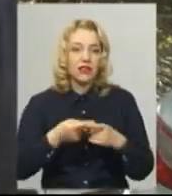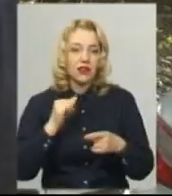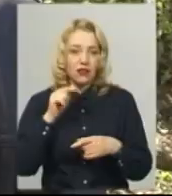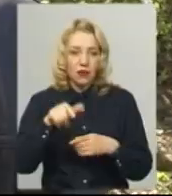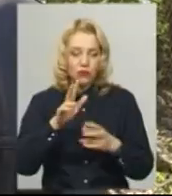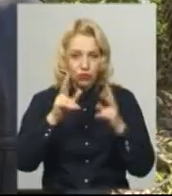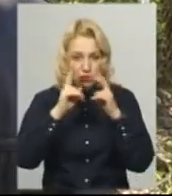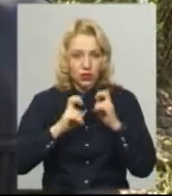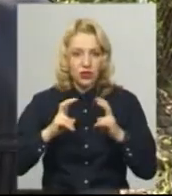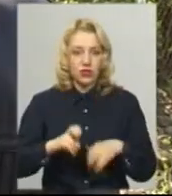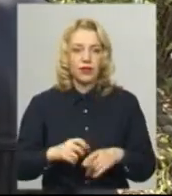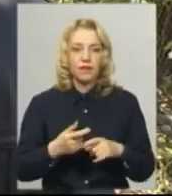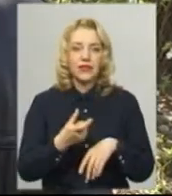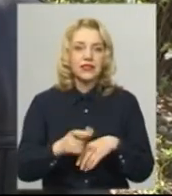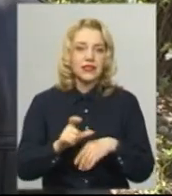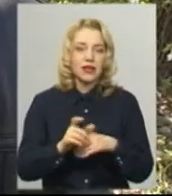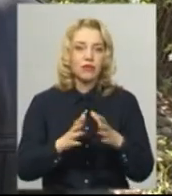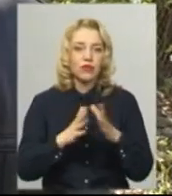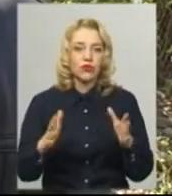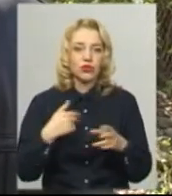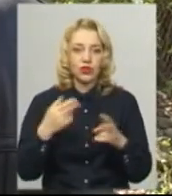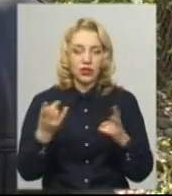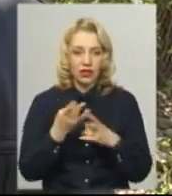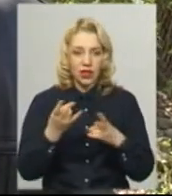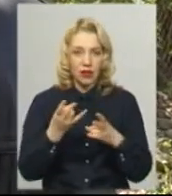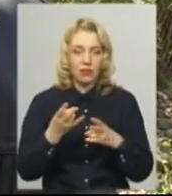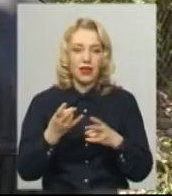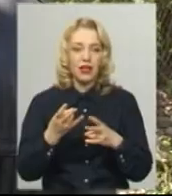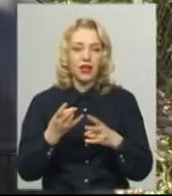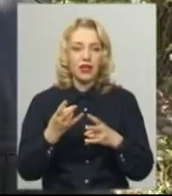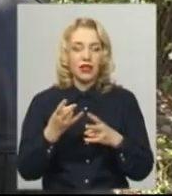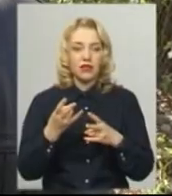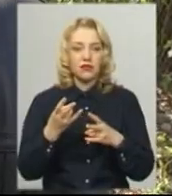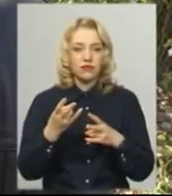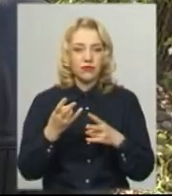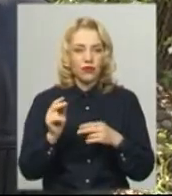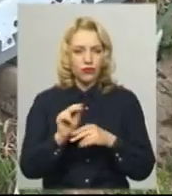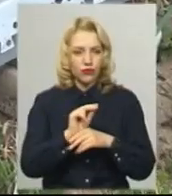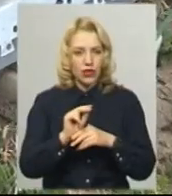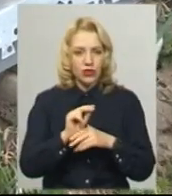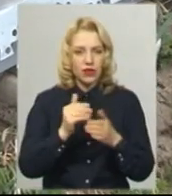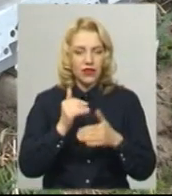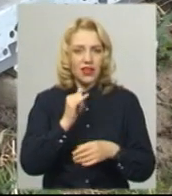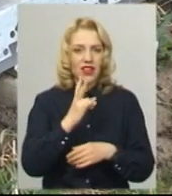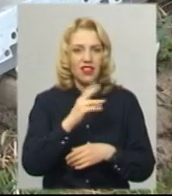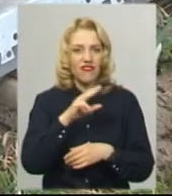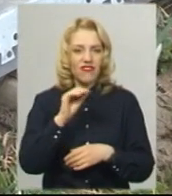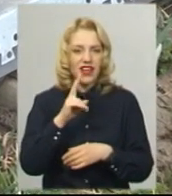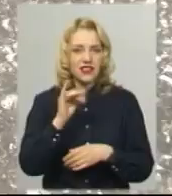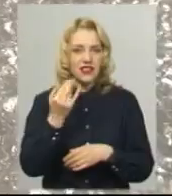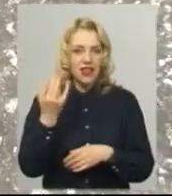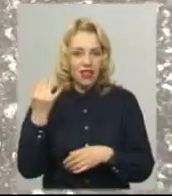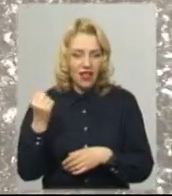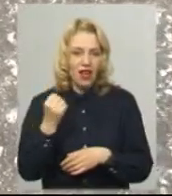там дослідження. Саме перше нам треба вичути наші хвороби інфекційні і інвазійні. За словами Василя Вознюка, доки не буде результатів